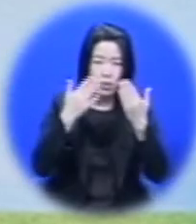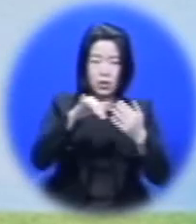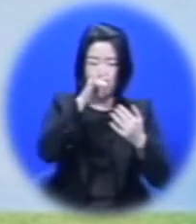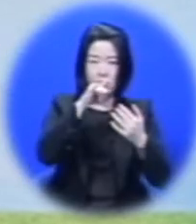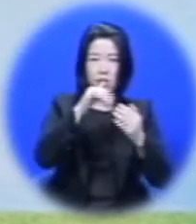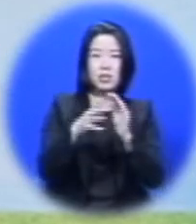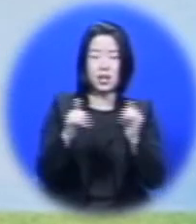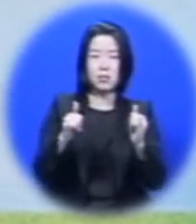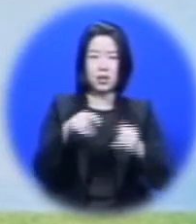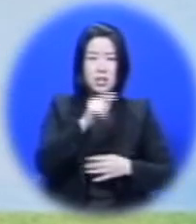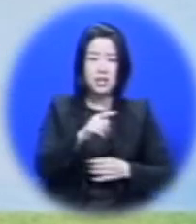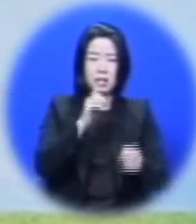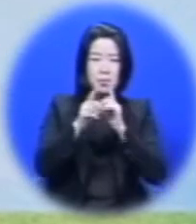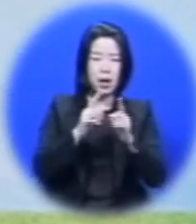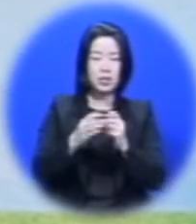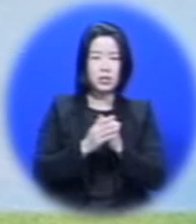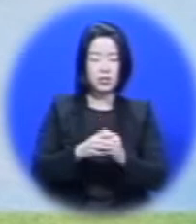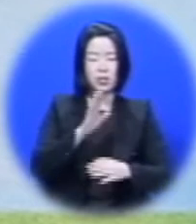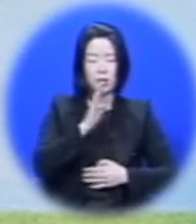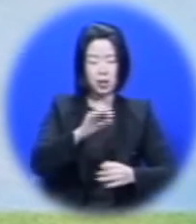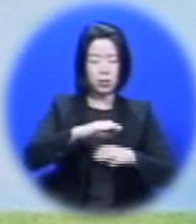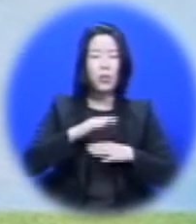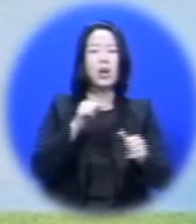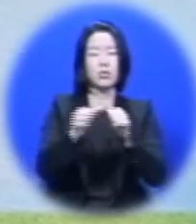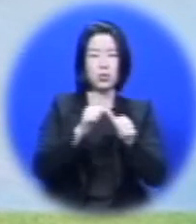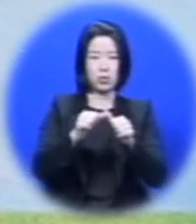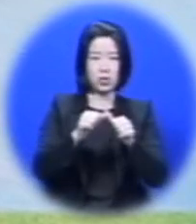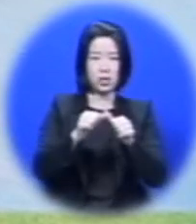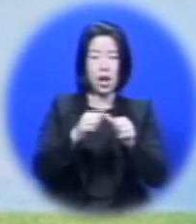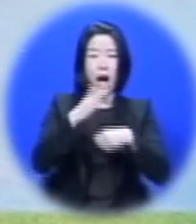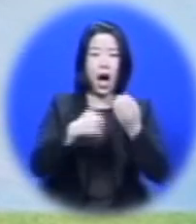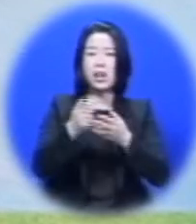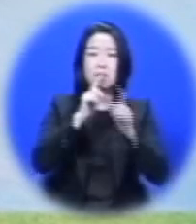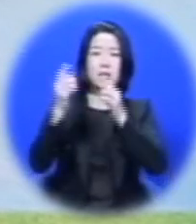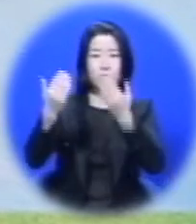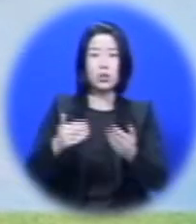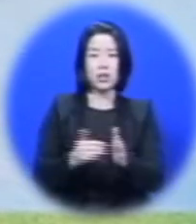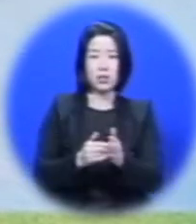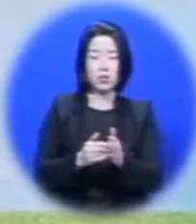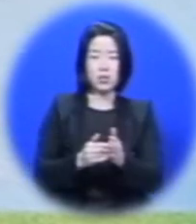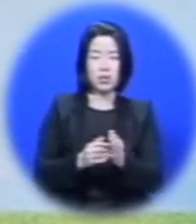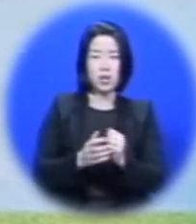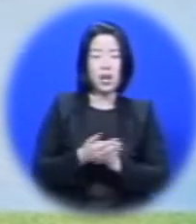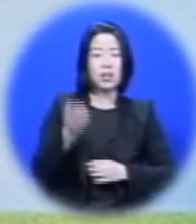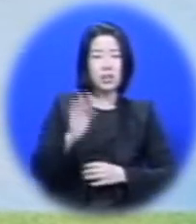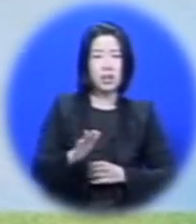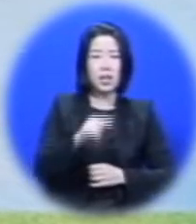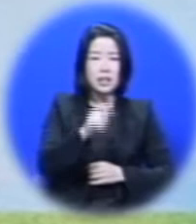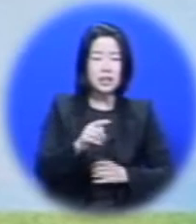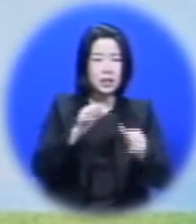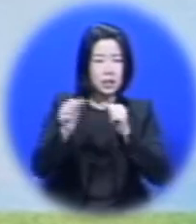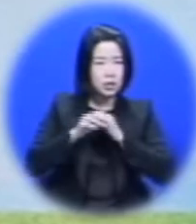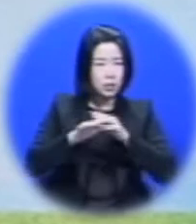있어서는 이것은요, 정말 놀라운 소식이에요. 하나님이 말씀하셨다니까. 근데 그